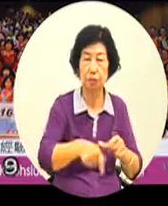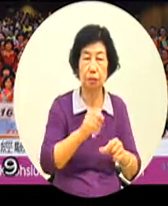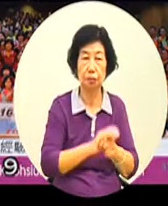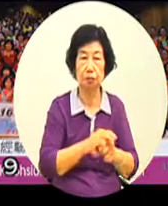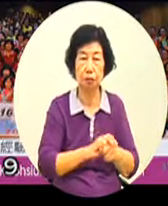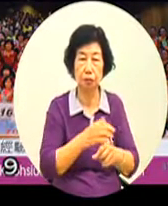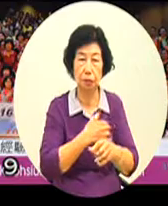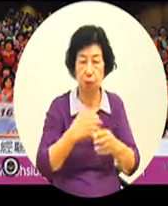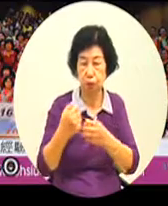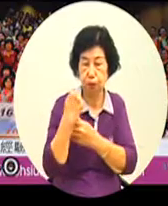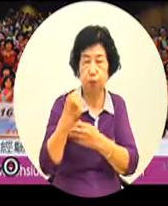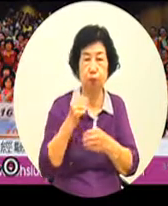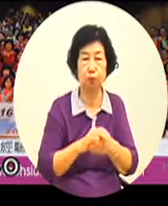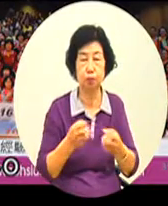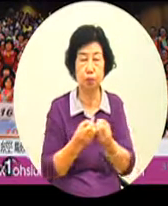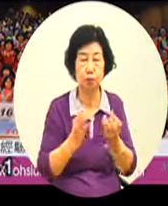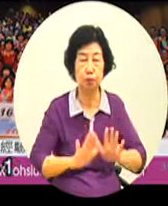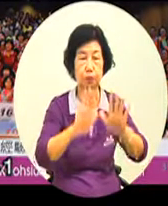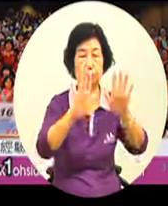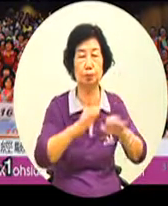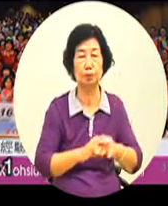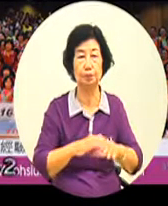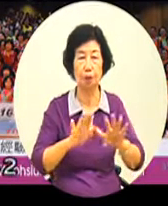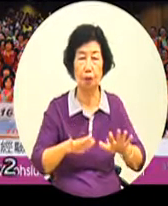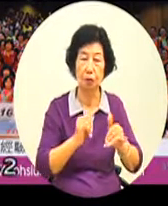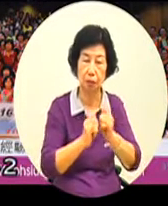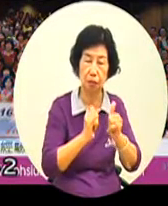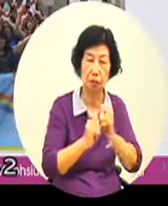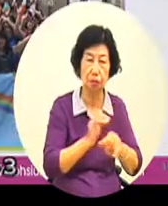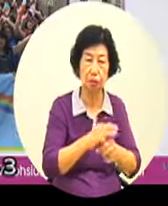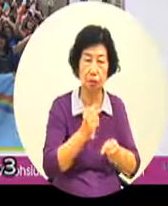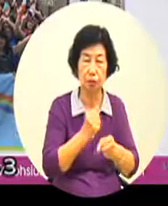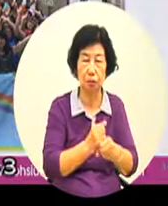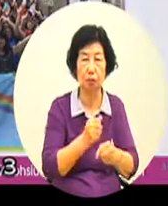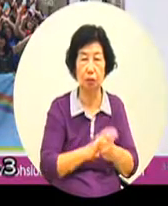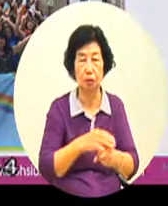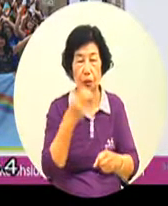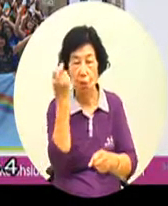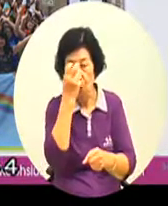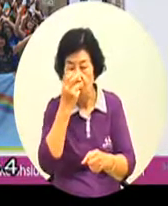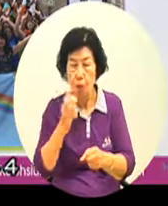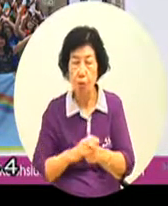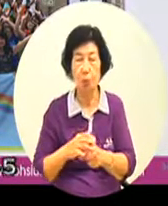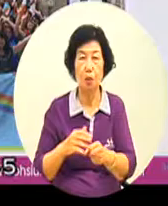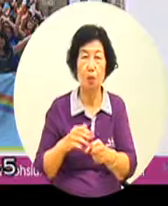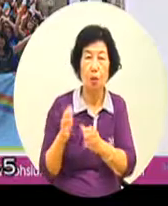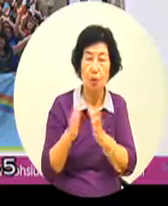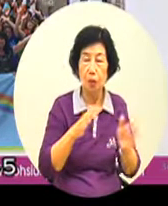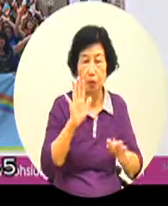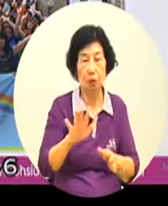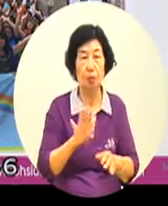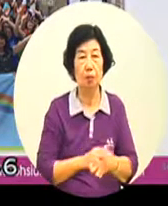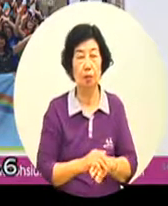能够发展出来。所以我们有很多的社区工作考核，那我们也看到社区因为这样子的一些